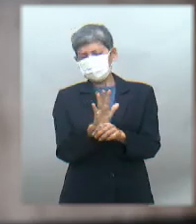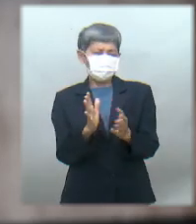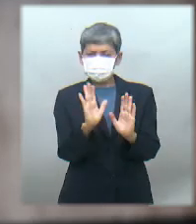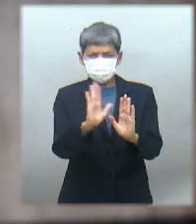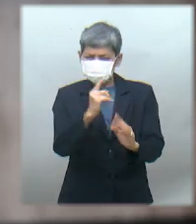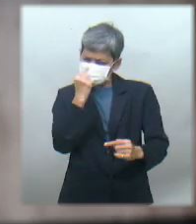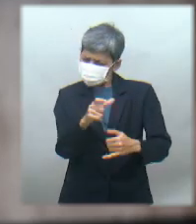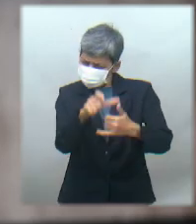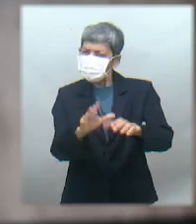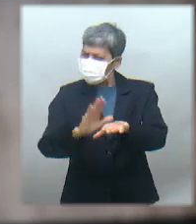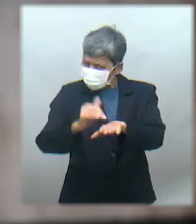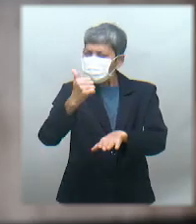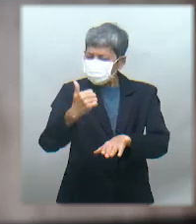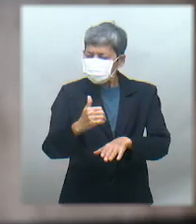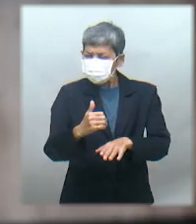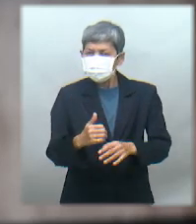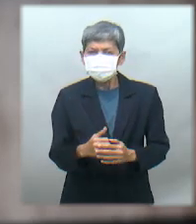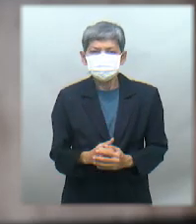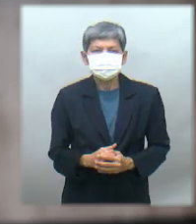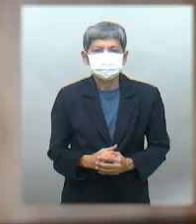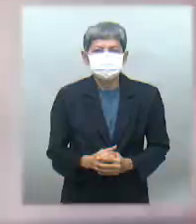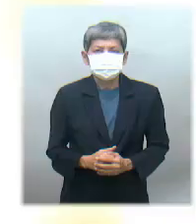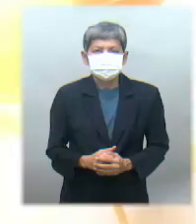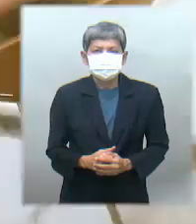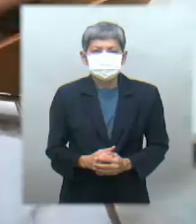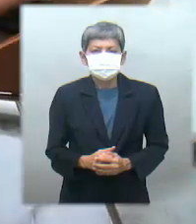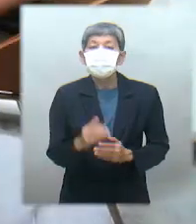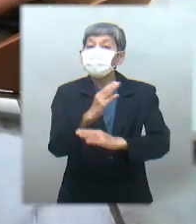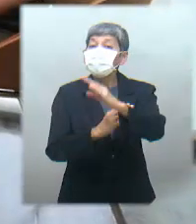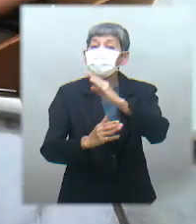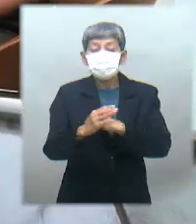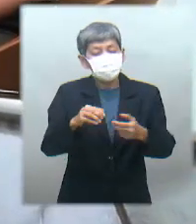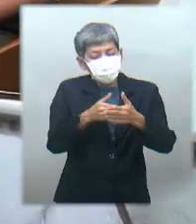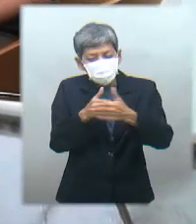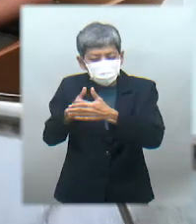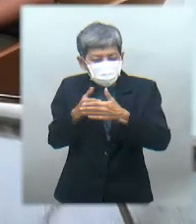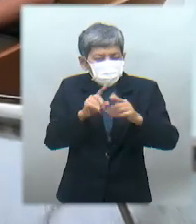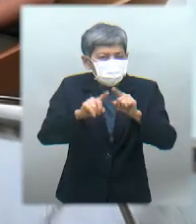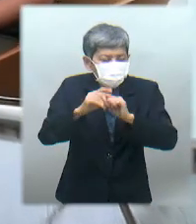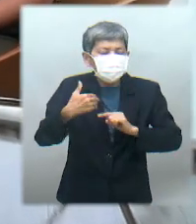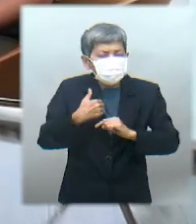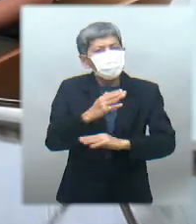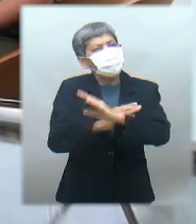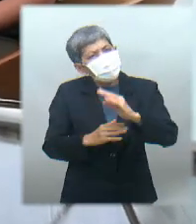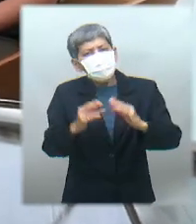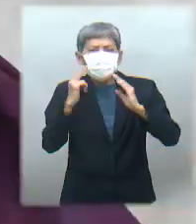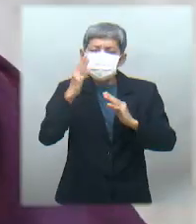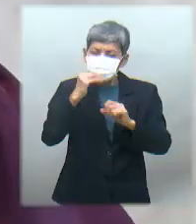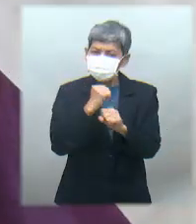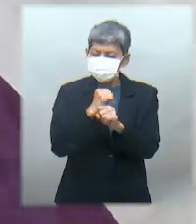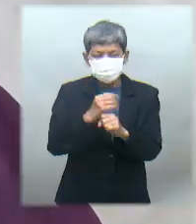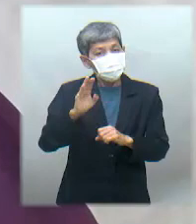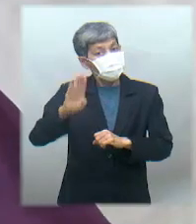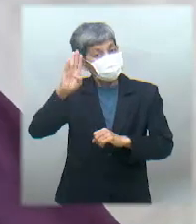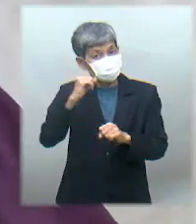องมีการปร